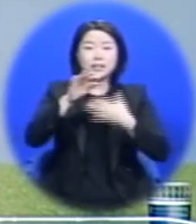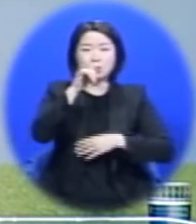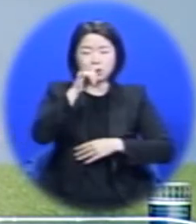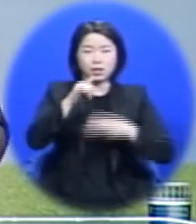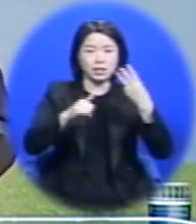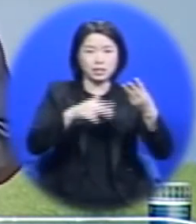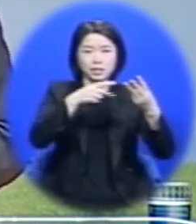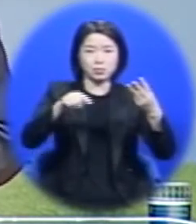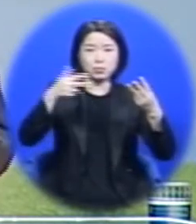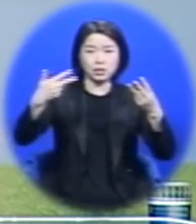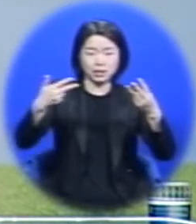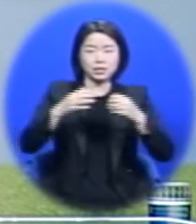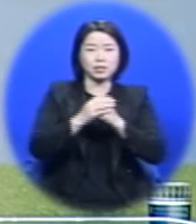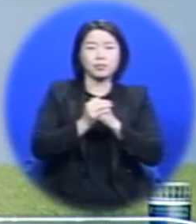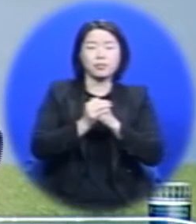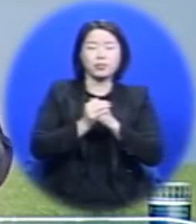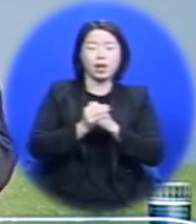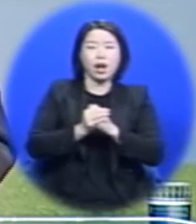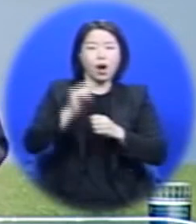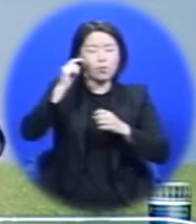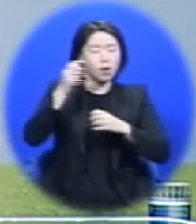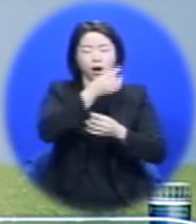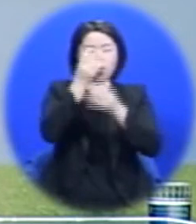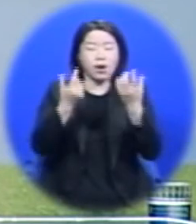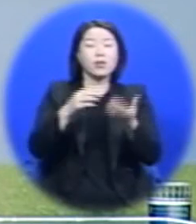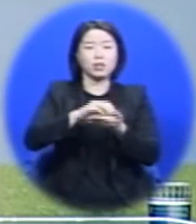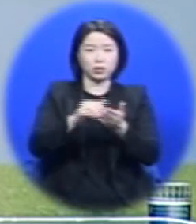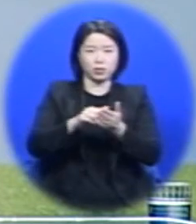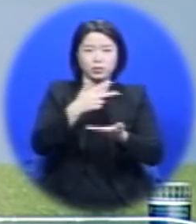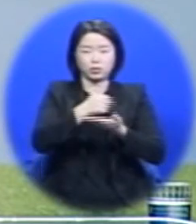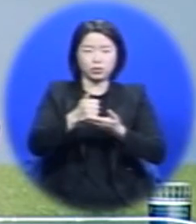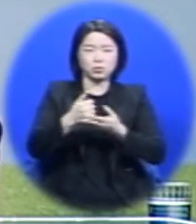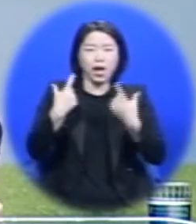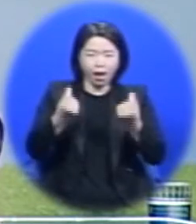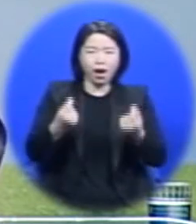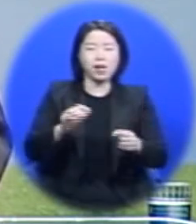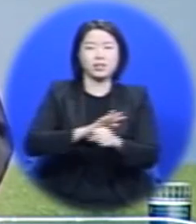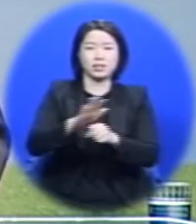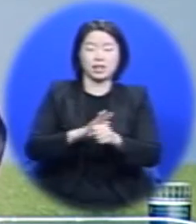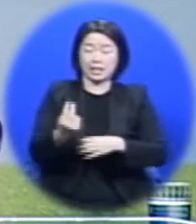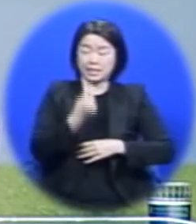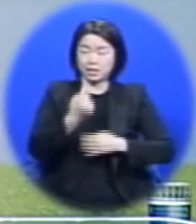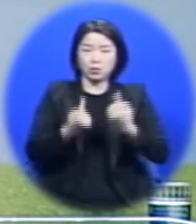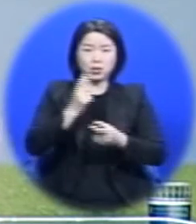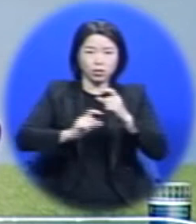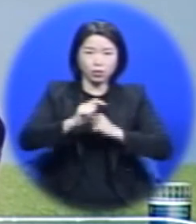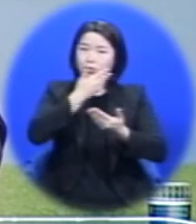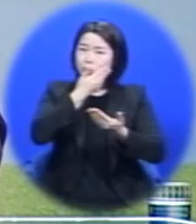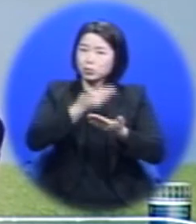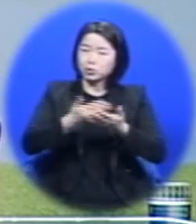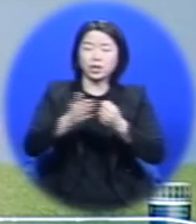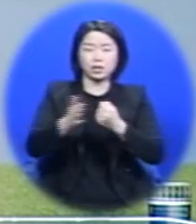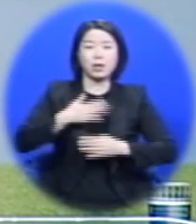3절부터 7절까지 보면 황홀할 정도입니다. 주님의 한결같은 사랑이 생명보다 더 소중하기에